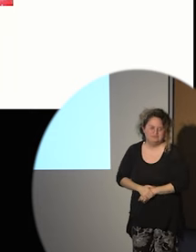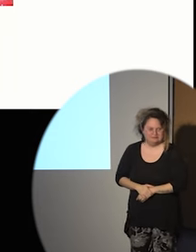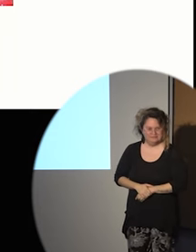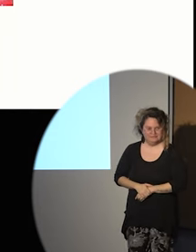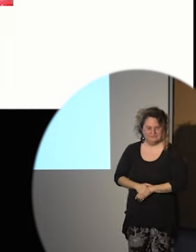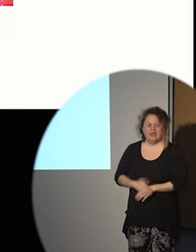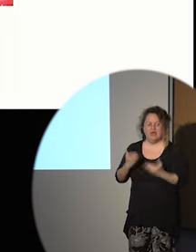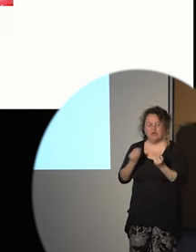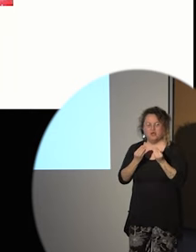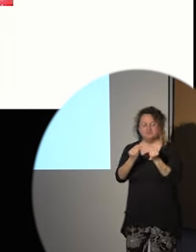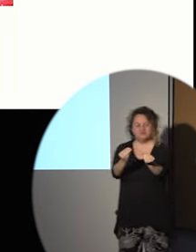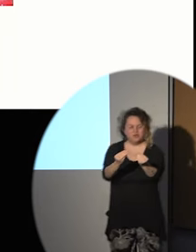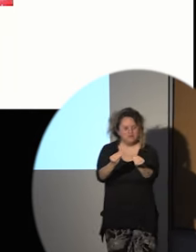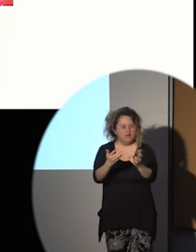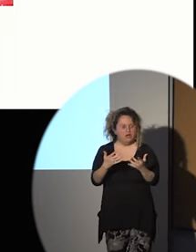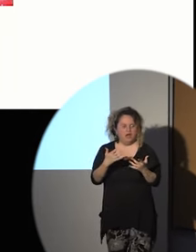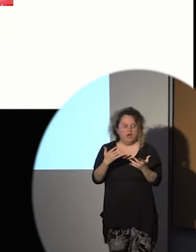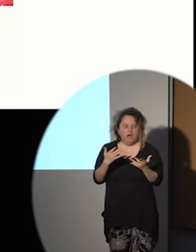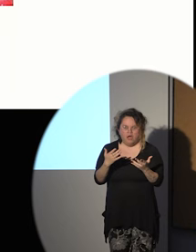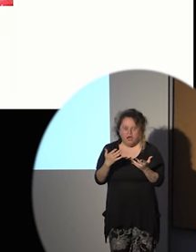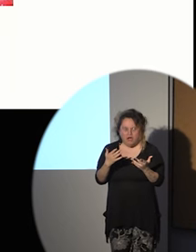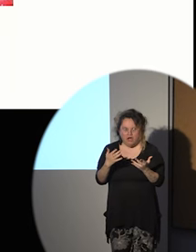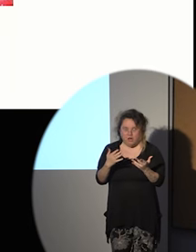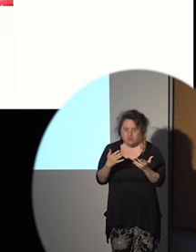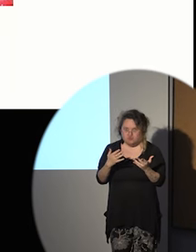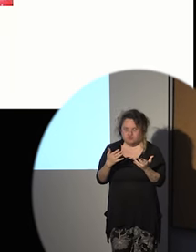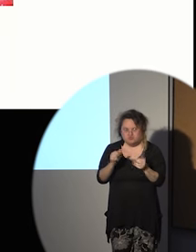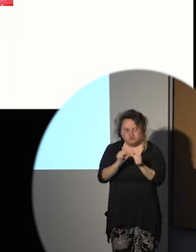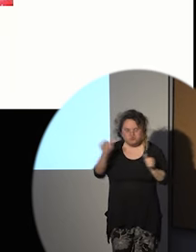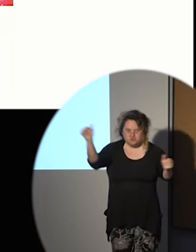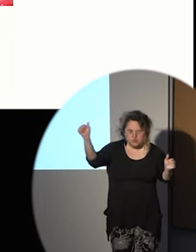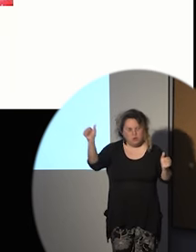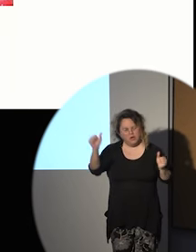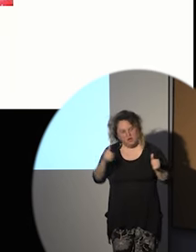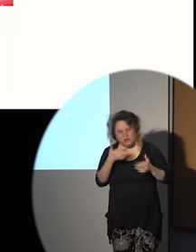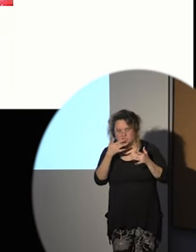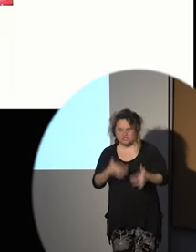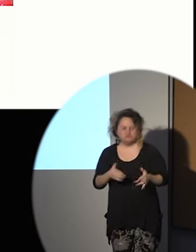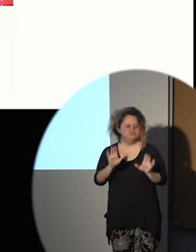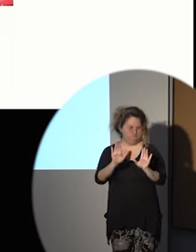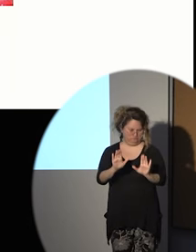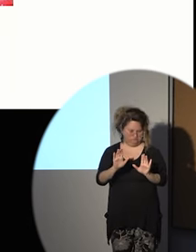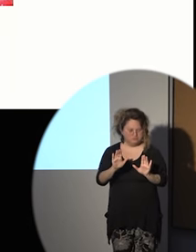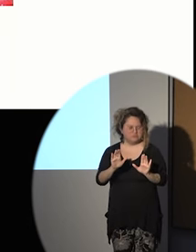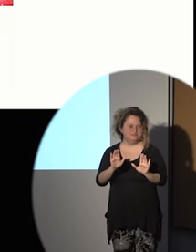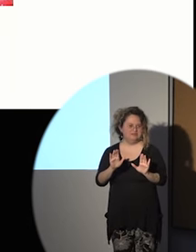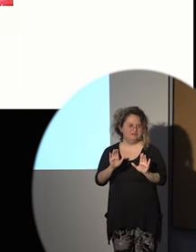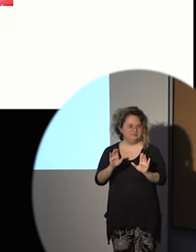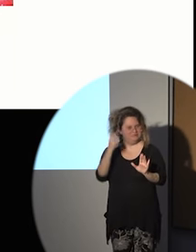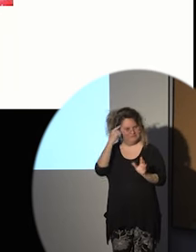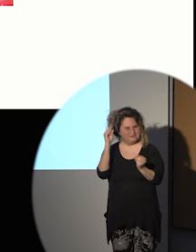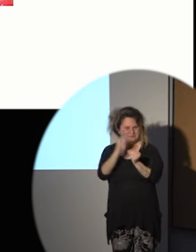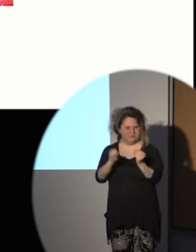découragé, revenir un peu, cette fois, un peu sur notre bonne vieille planète et se poser des questions, je dirais. Est-ce que